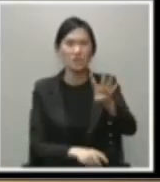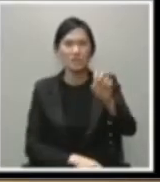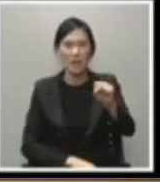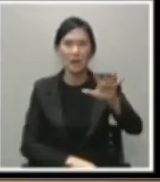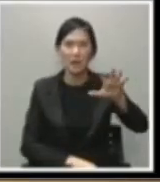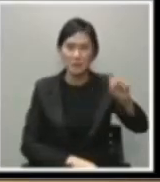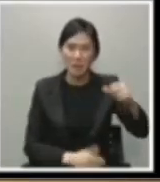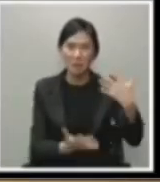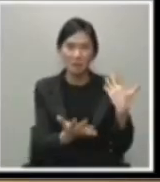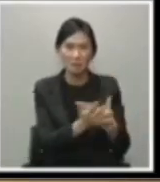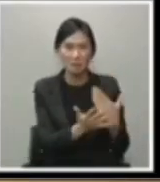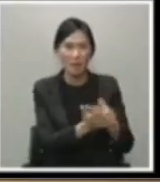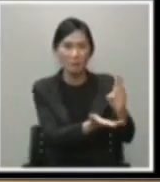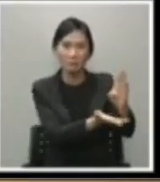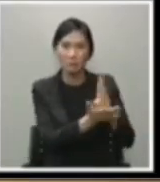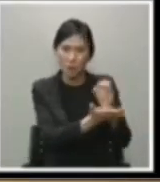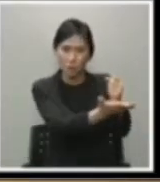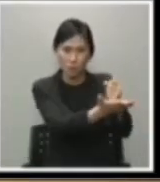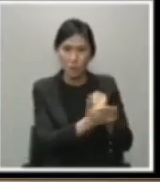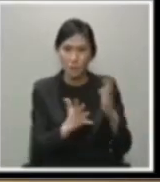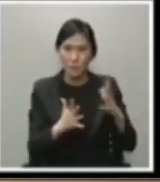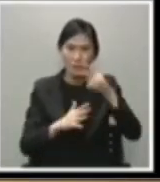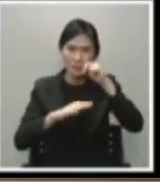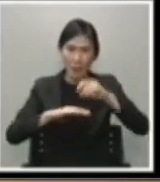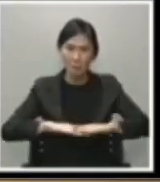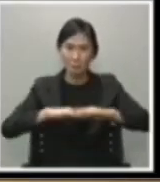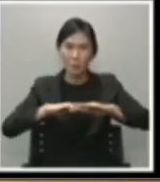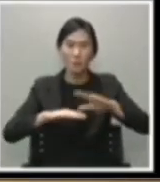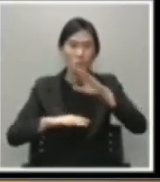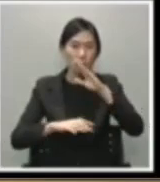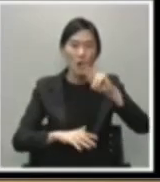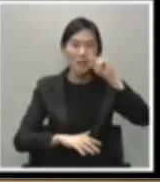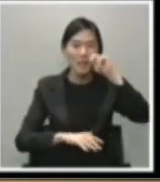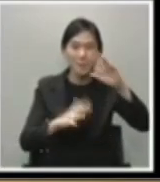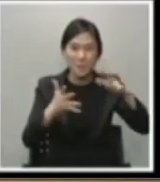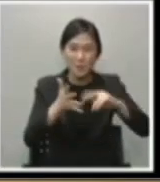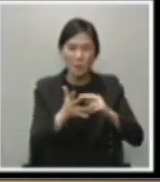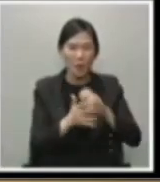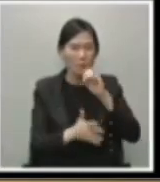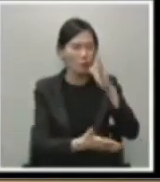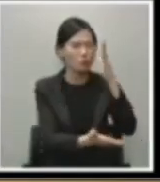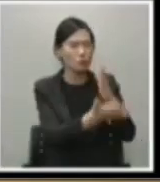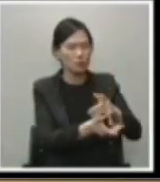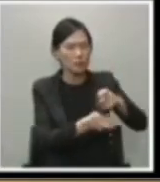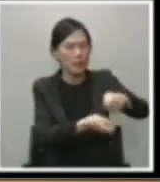ะครับน้ำไม่มีท่านก็บอกว่าให้หยุดทำนาครับ